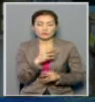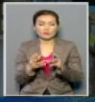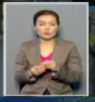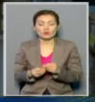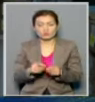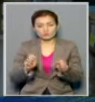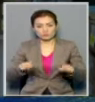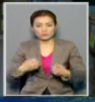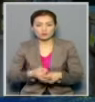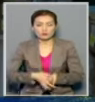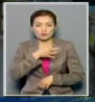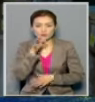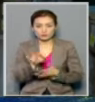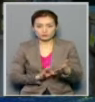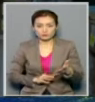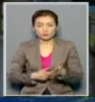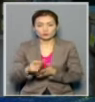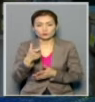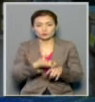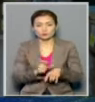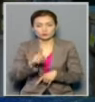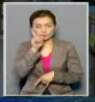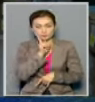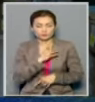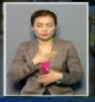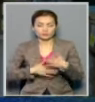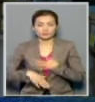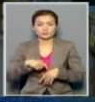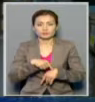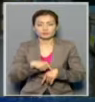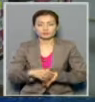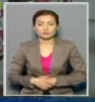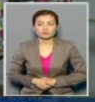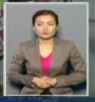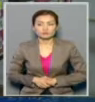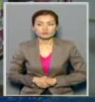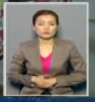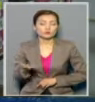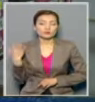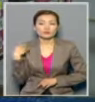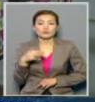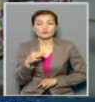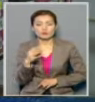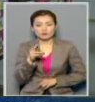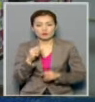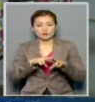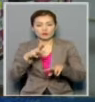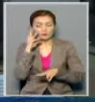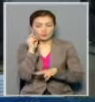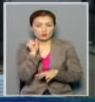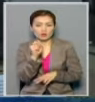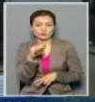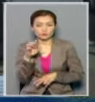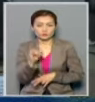Киіп көріп бірден ұнаттым. Өте ыңғайлы. Қуанышымда шек жоқ. Бұған дейін мұндай жәрменке Нұр-Сұлтан, Алматы,